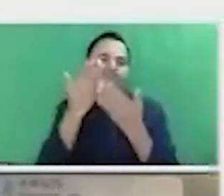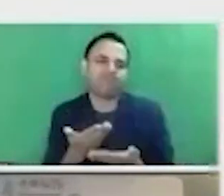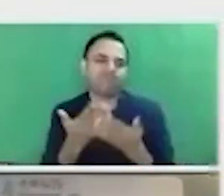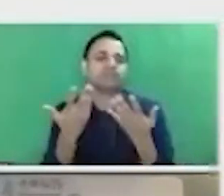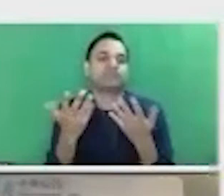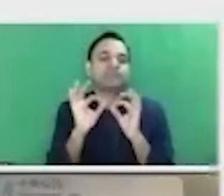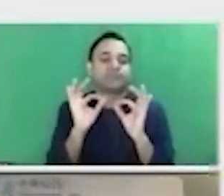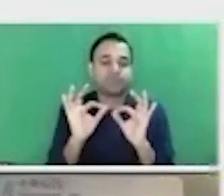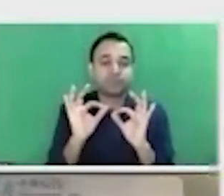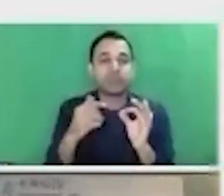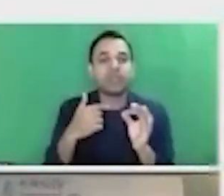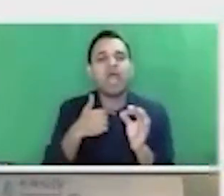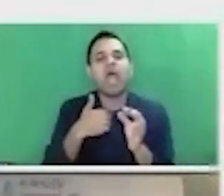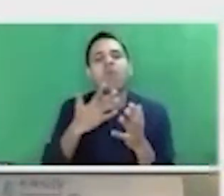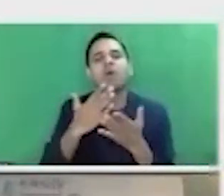أبدأ هنا